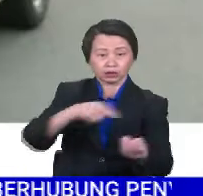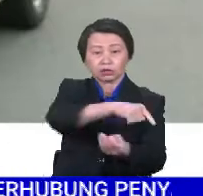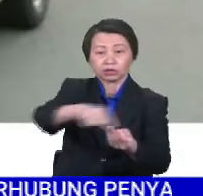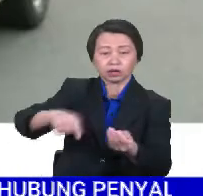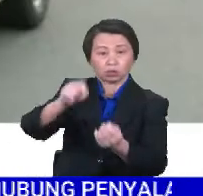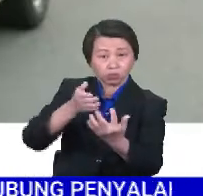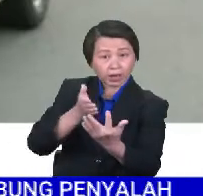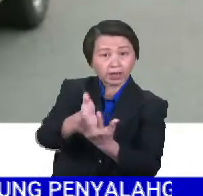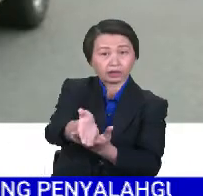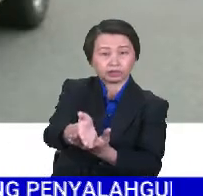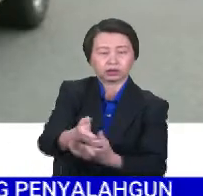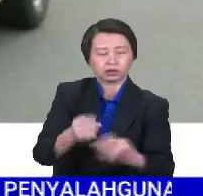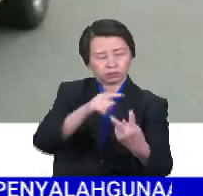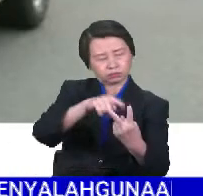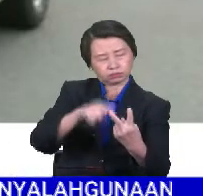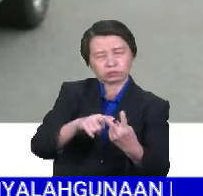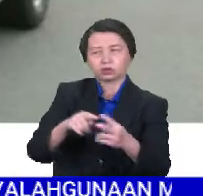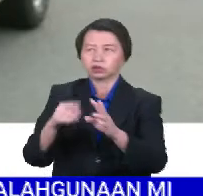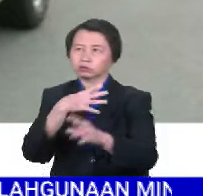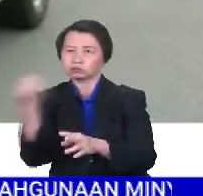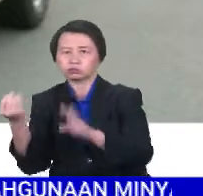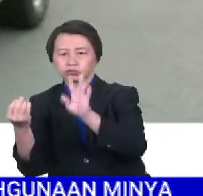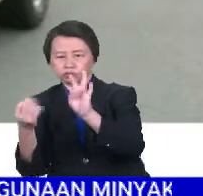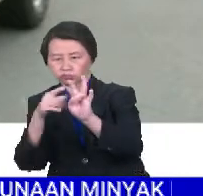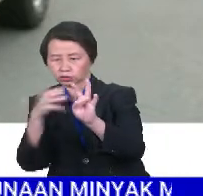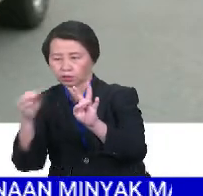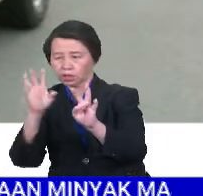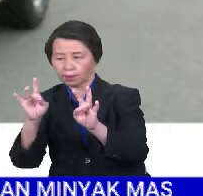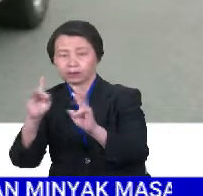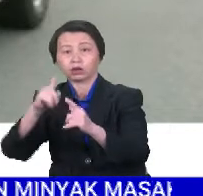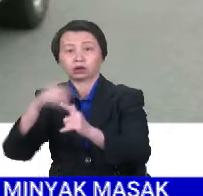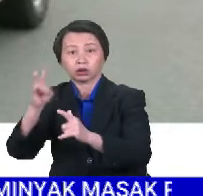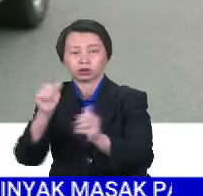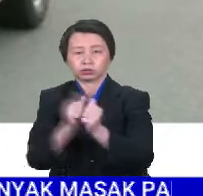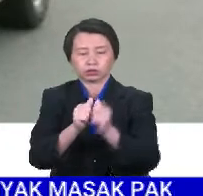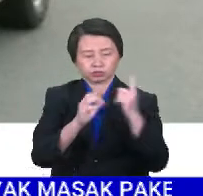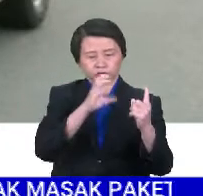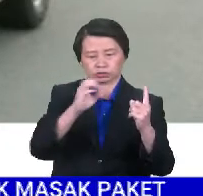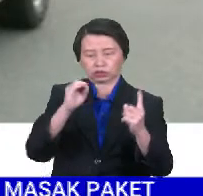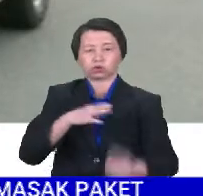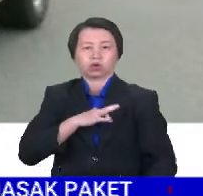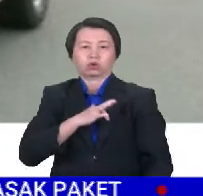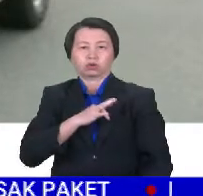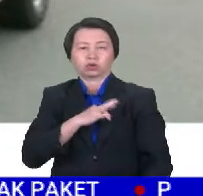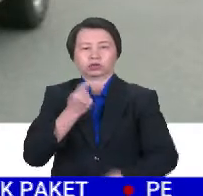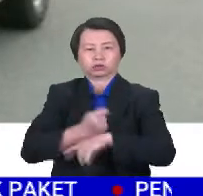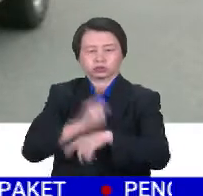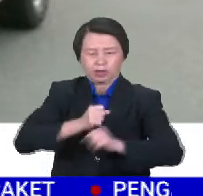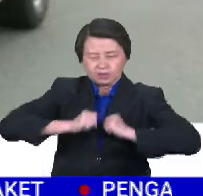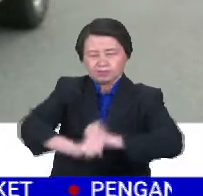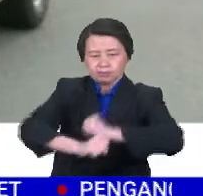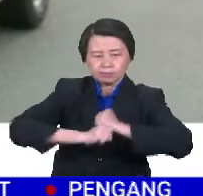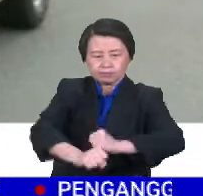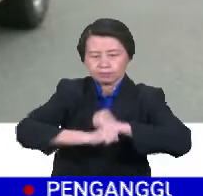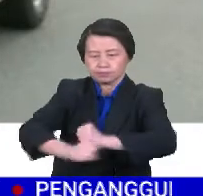mereka lebih pada 7 dan 8 Juli dengan pelibatan 100 sukarelawan adalah tugas-tugas pembersihan di